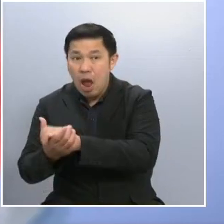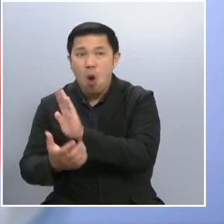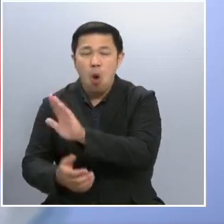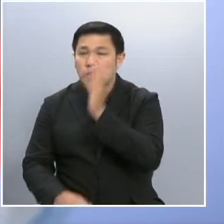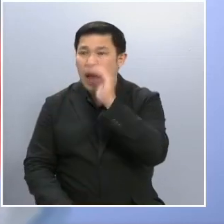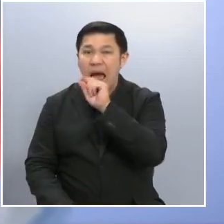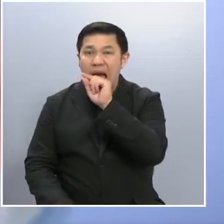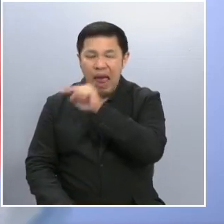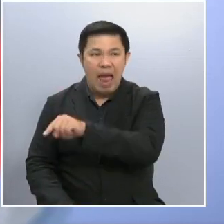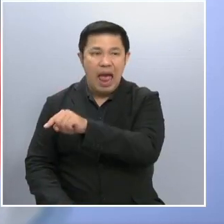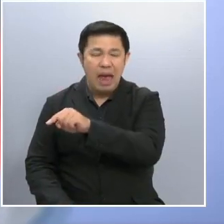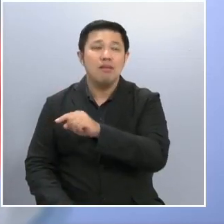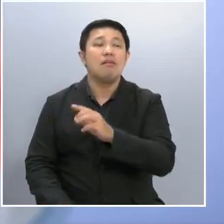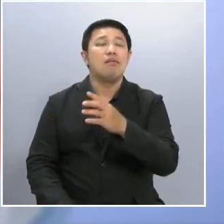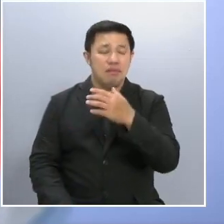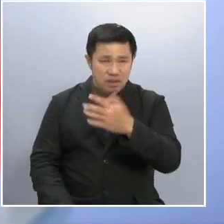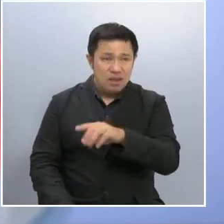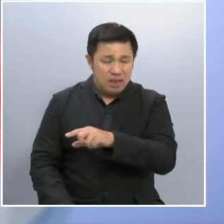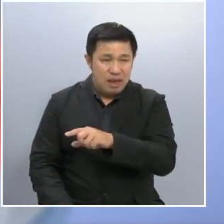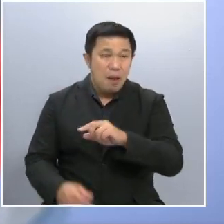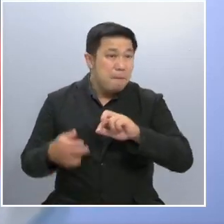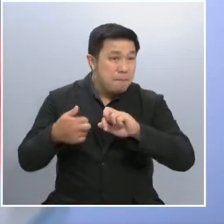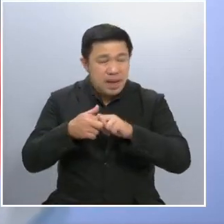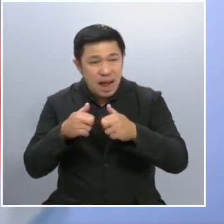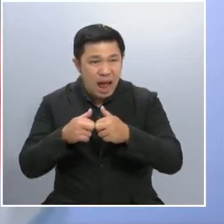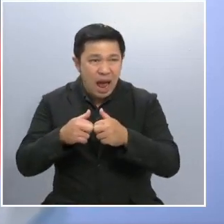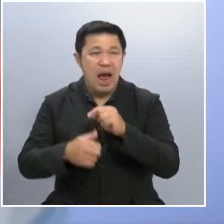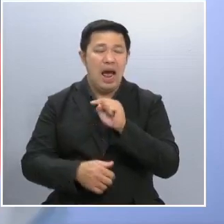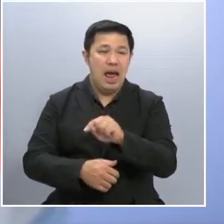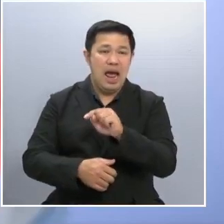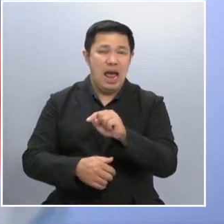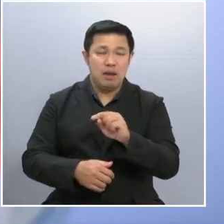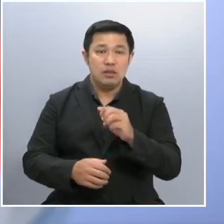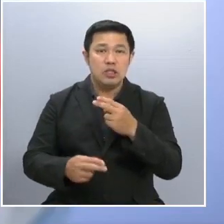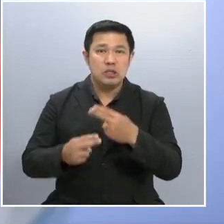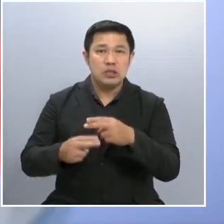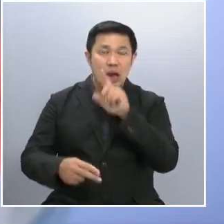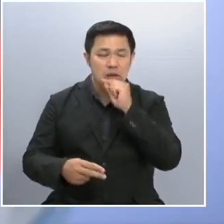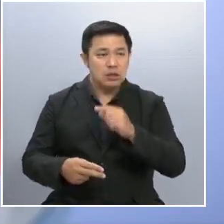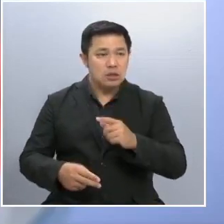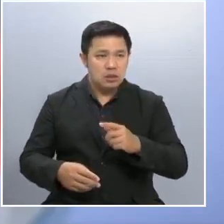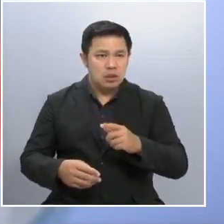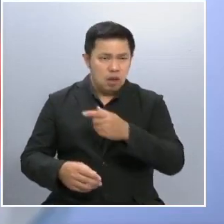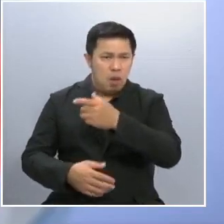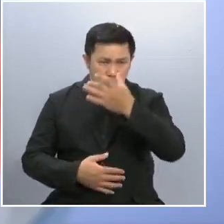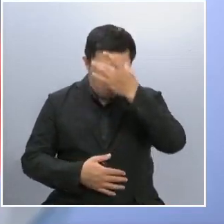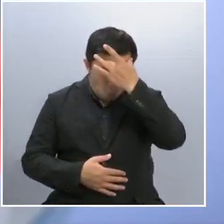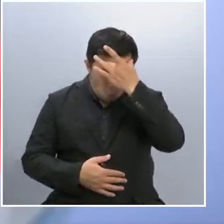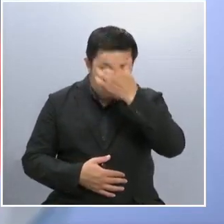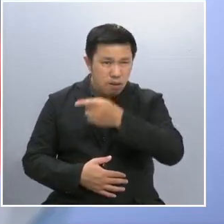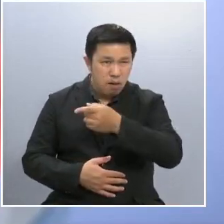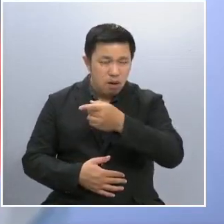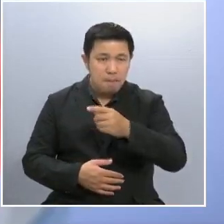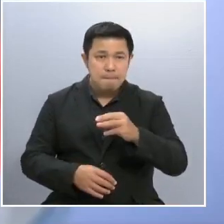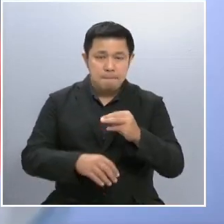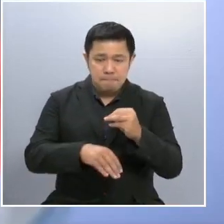ค่ะ แล้วพอหลังจากนั้นพอเกิดเหตุขึ้นมาเนี่ยคุณไก่เนี่ยก็แกป่วยอยู่แล้วนะ เป็นมะเร็